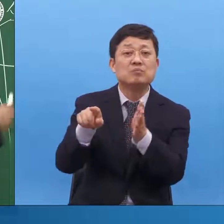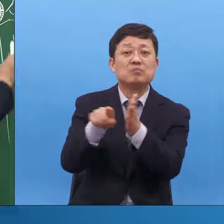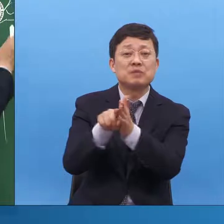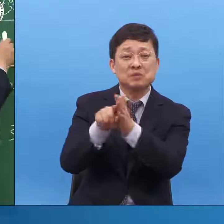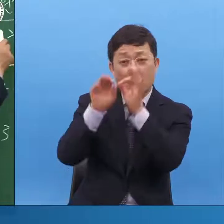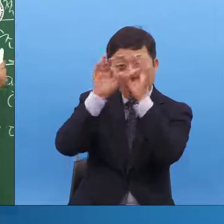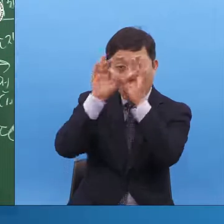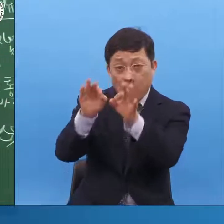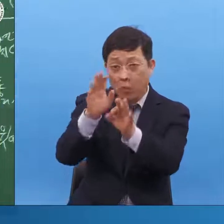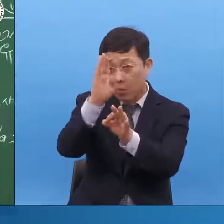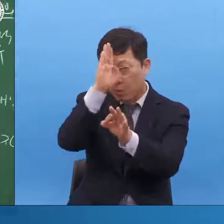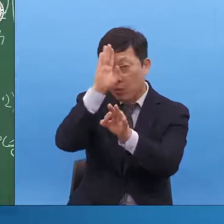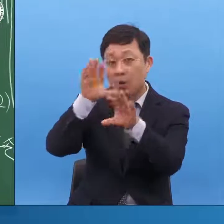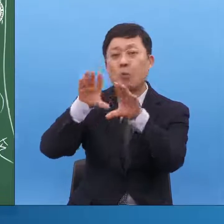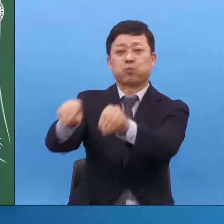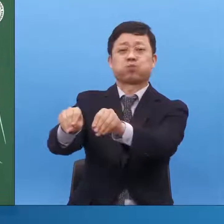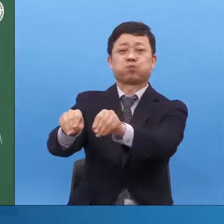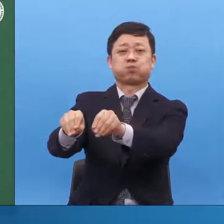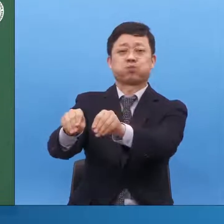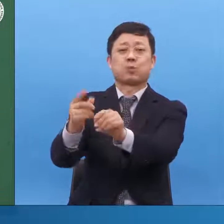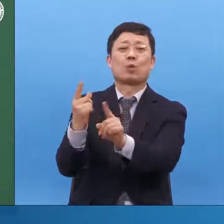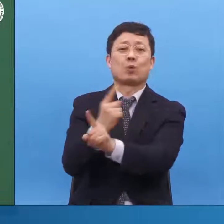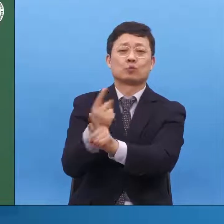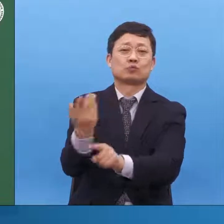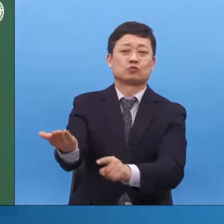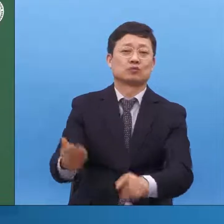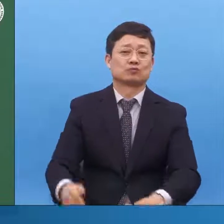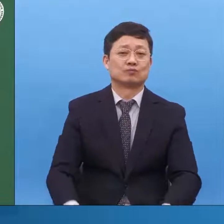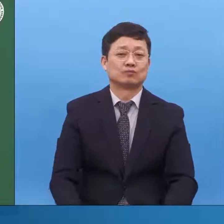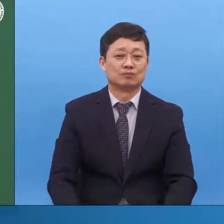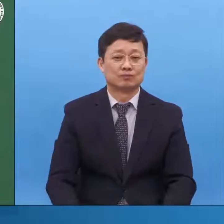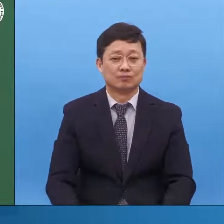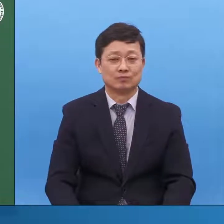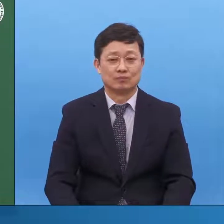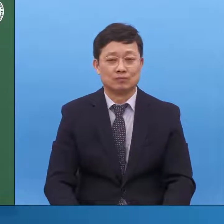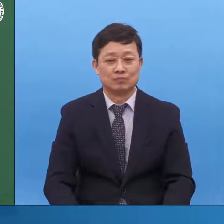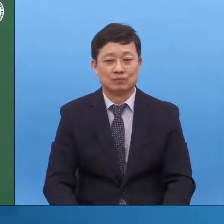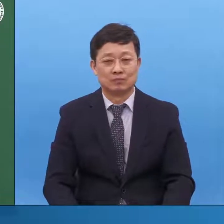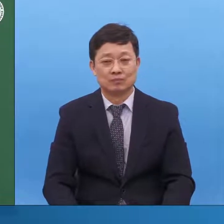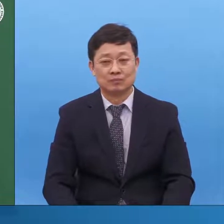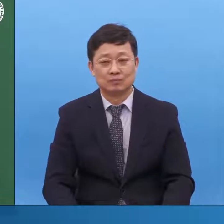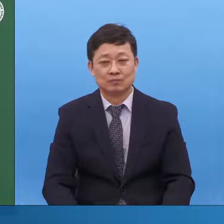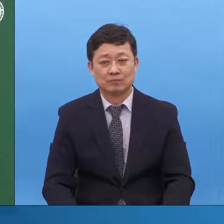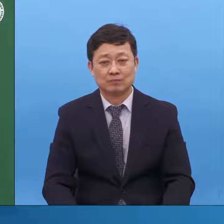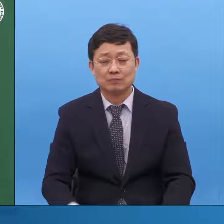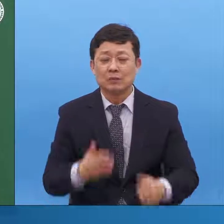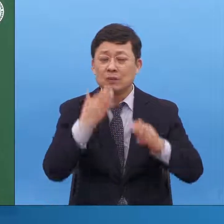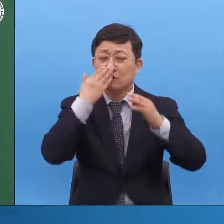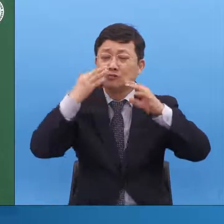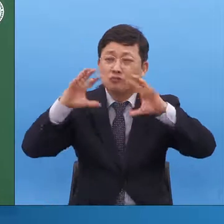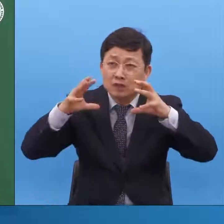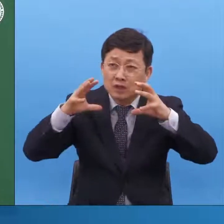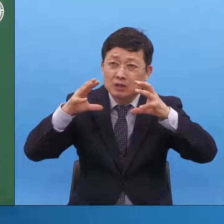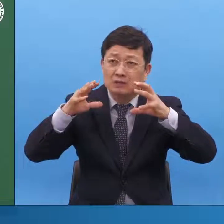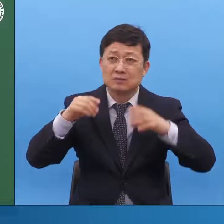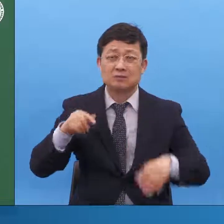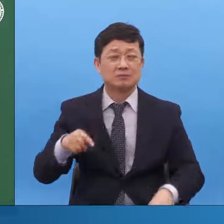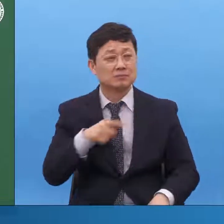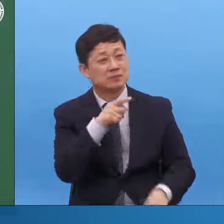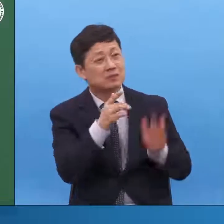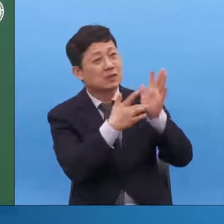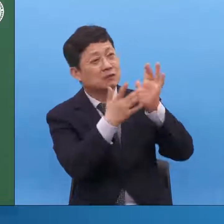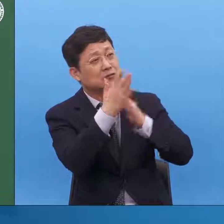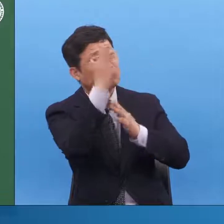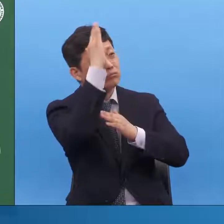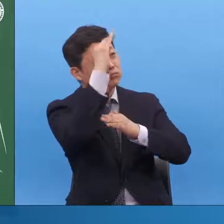place where Jesus heals her daughter. 다 공통점이 있죠. And there is a common trait here, 유대인들이 몰랐던 게 이거죠. that what the Jews did not know was